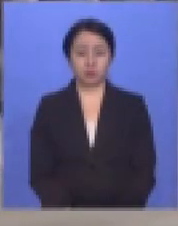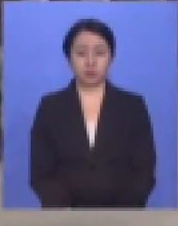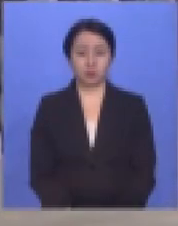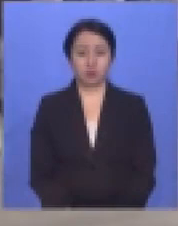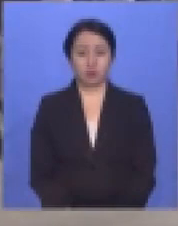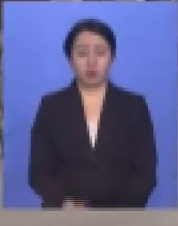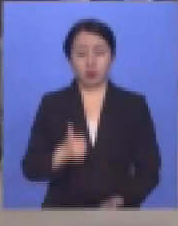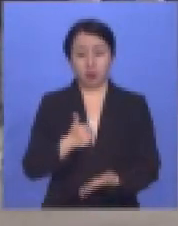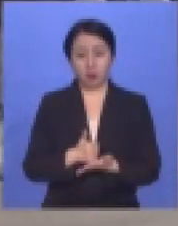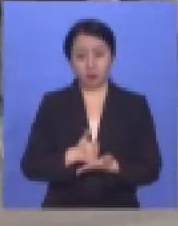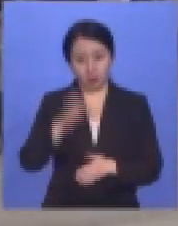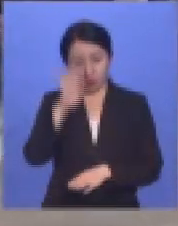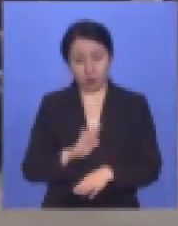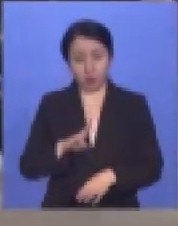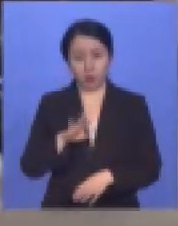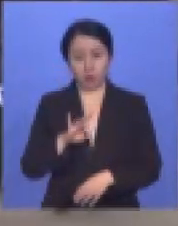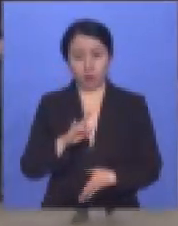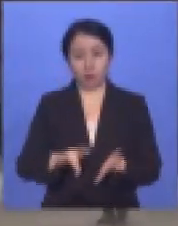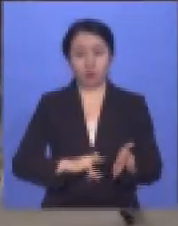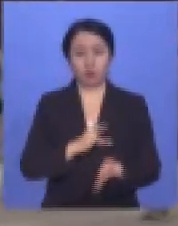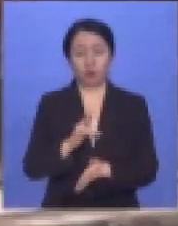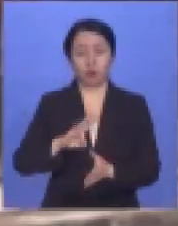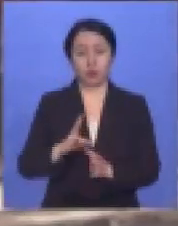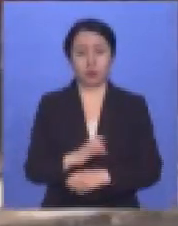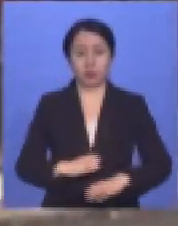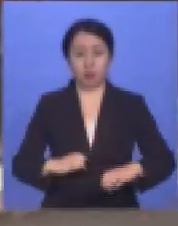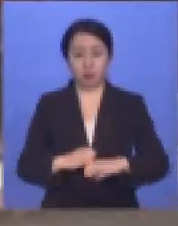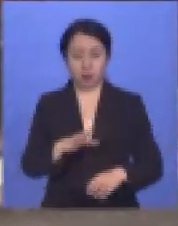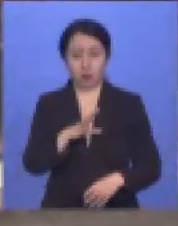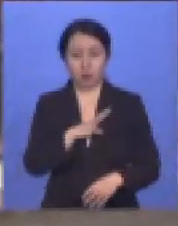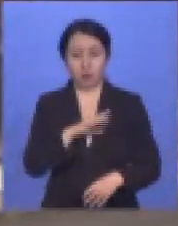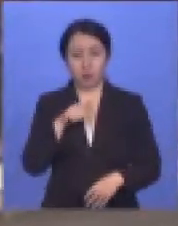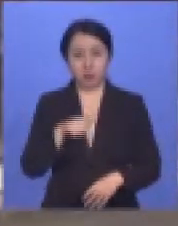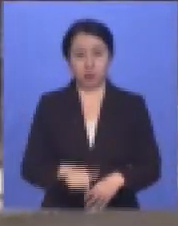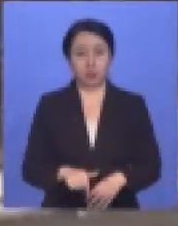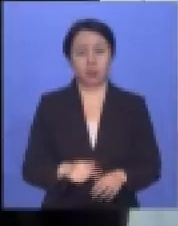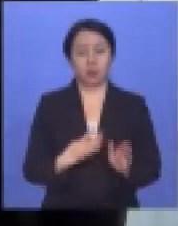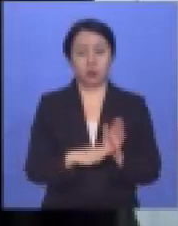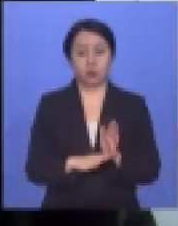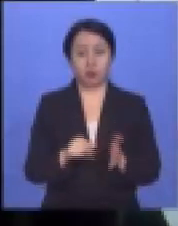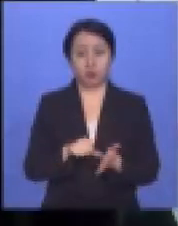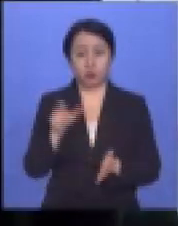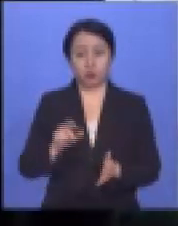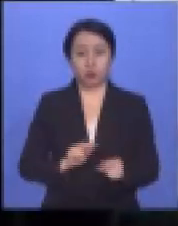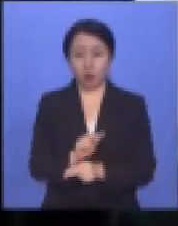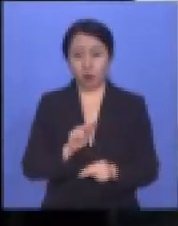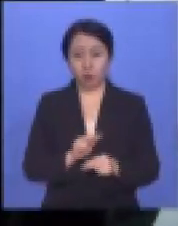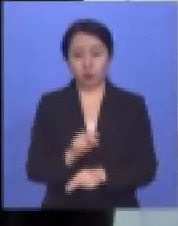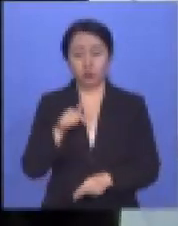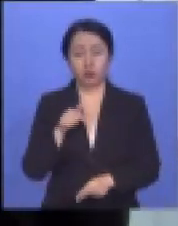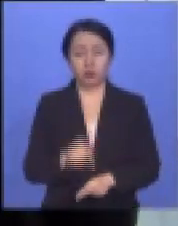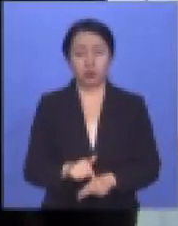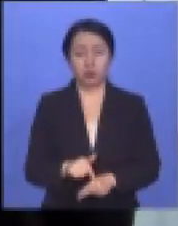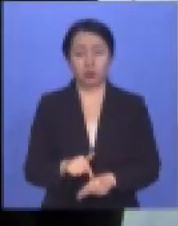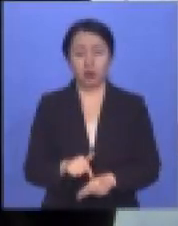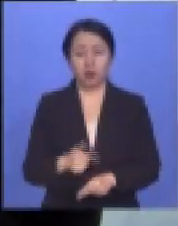Аймақ басшысы Ғауез Нұрмұхамбетов қаладағы ұлттық ұланың академиясында болды. Мұнда 800-ге жуық курсант білім алып жатыр. Оларға